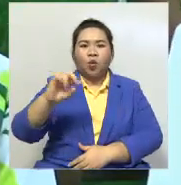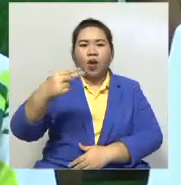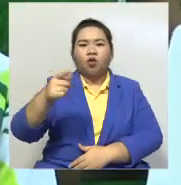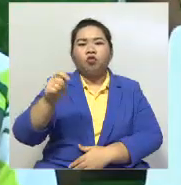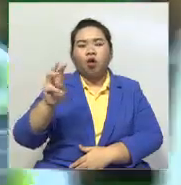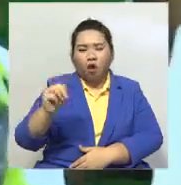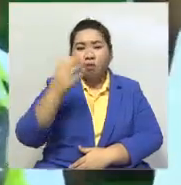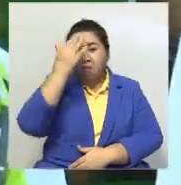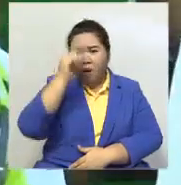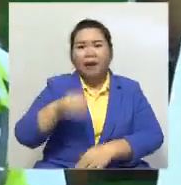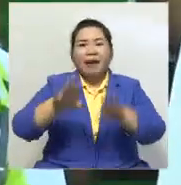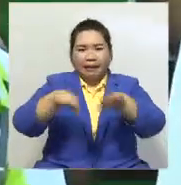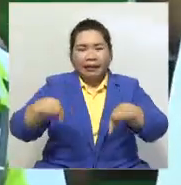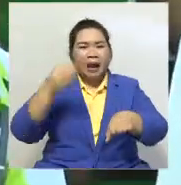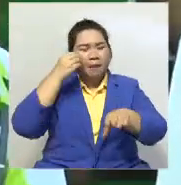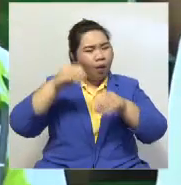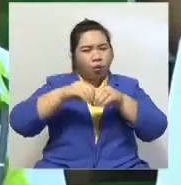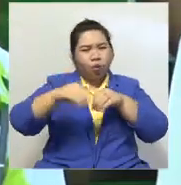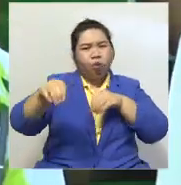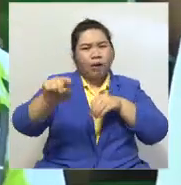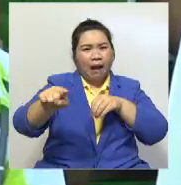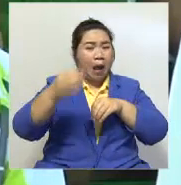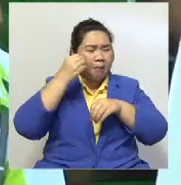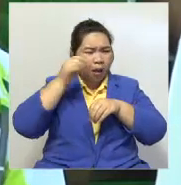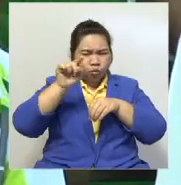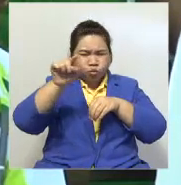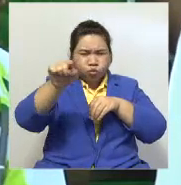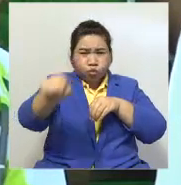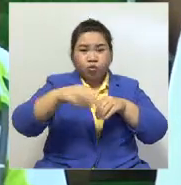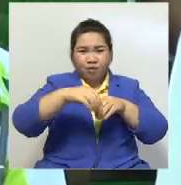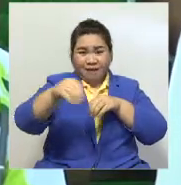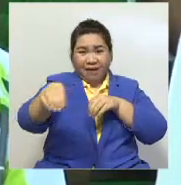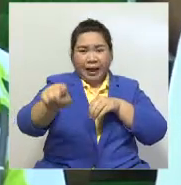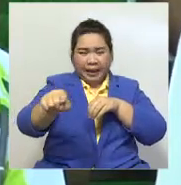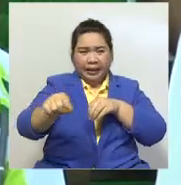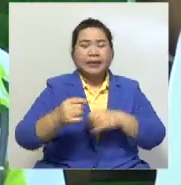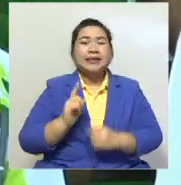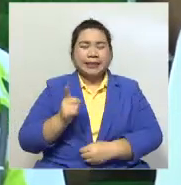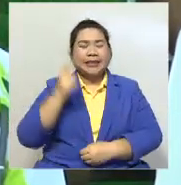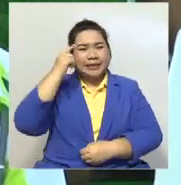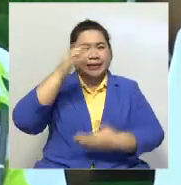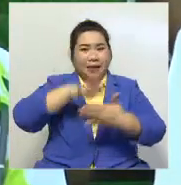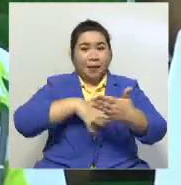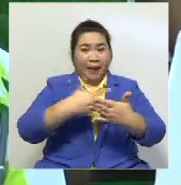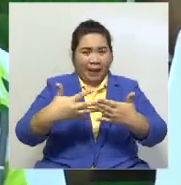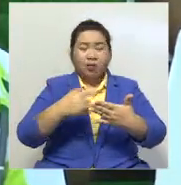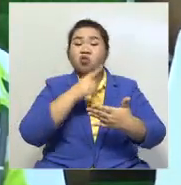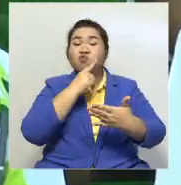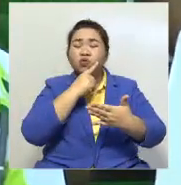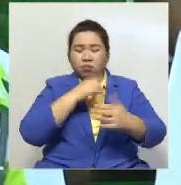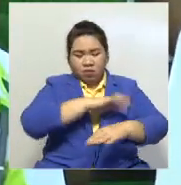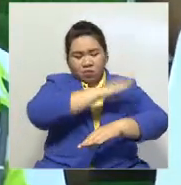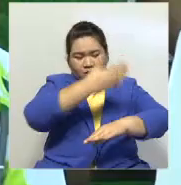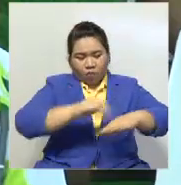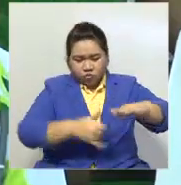องๆเขาเนี่ยเขาอยู่ไกลบ้านเขาอยู่ไกลมากแล้วก็คือที่วางโปรแกรมก็คือพอออกไปแล้วน้